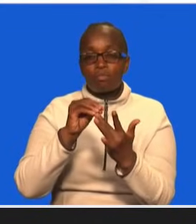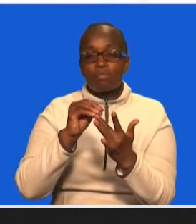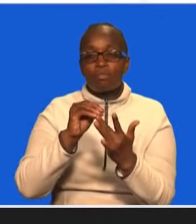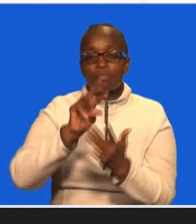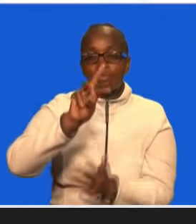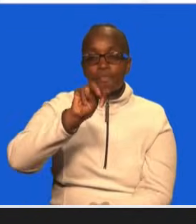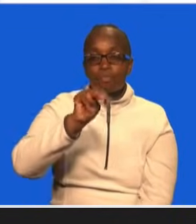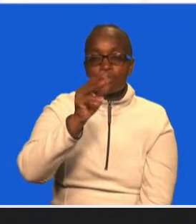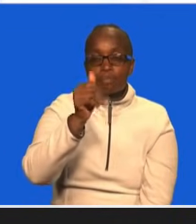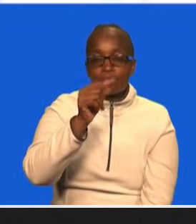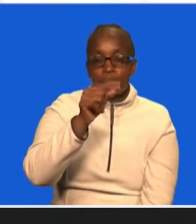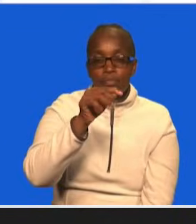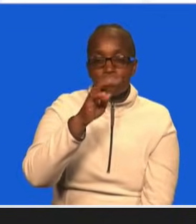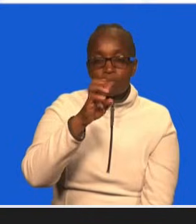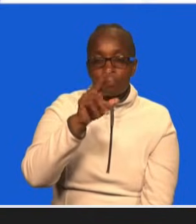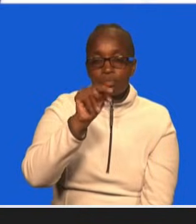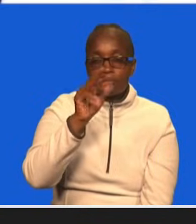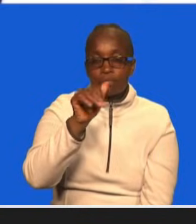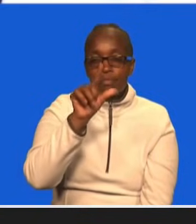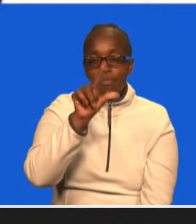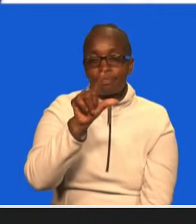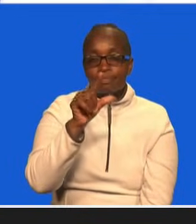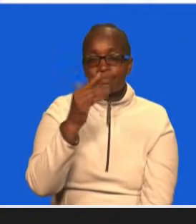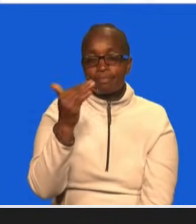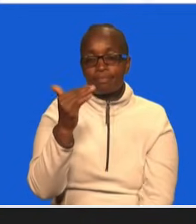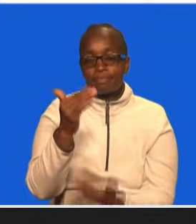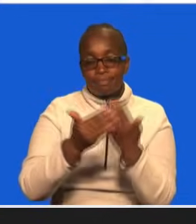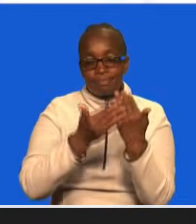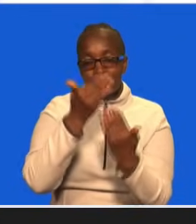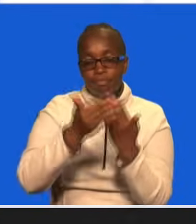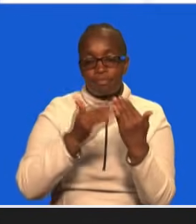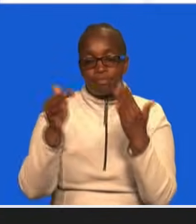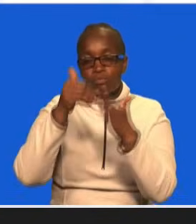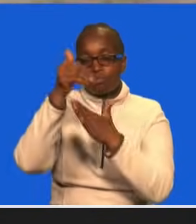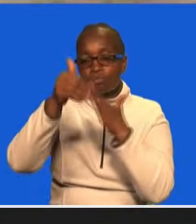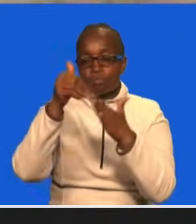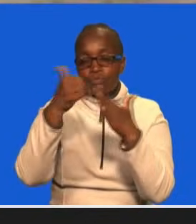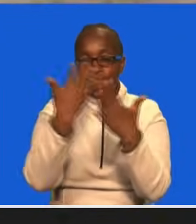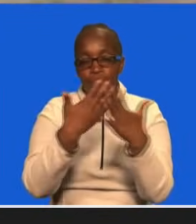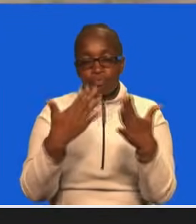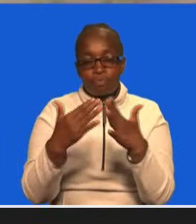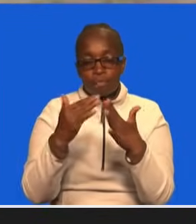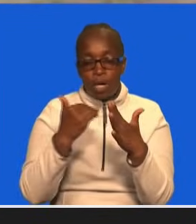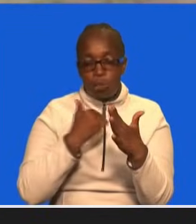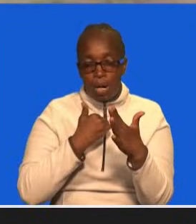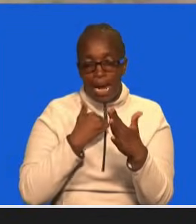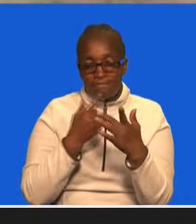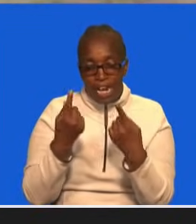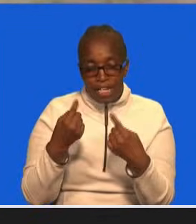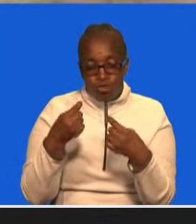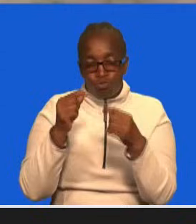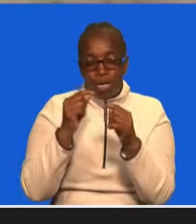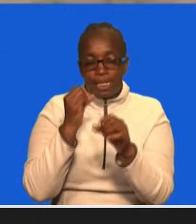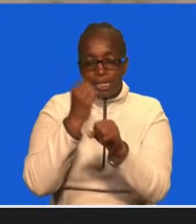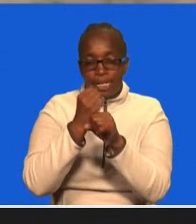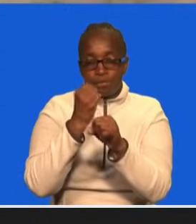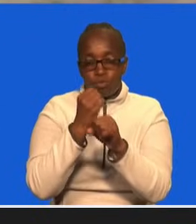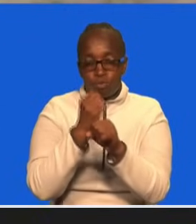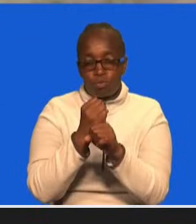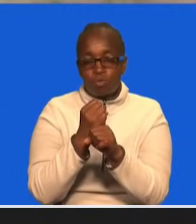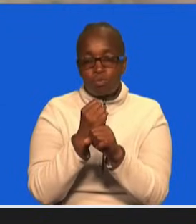on maternal care, in the spirit of every woman, every newborn, everywhere. Mambo ambayo tumekuwa tukijaribu kufanya upate